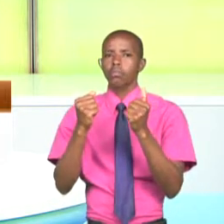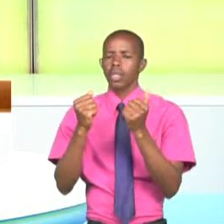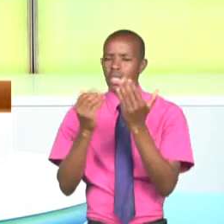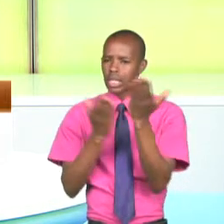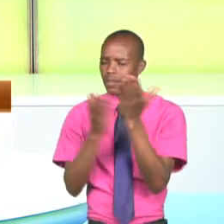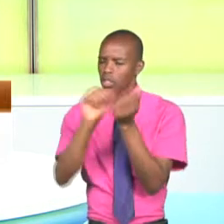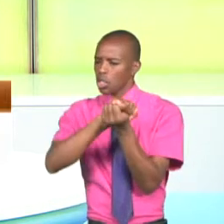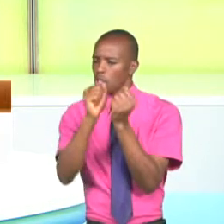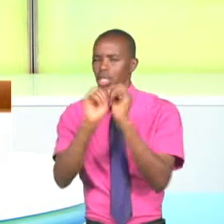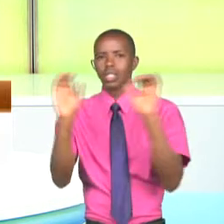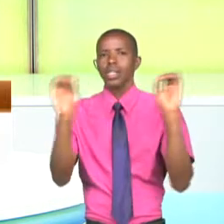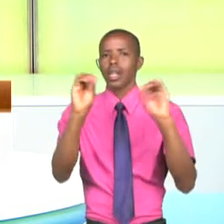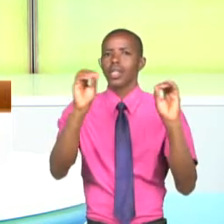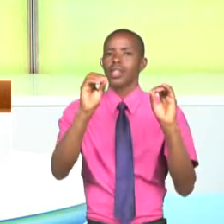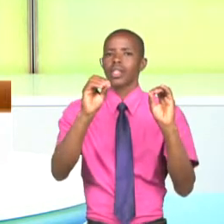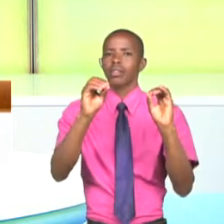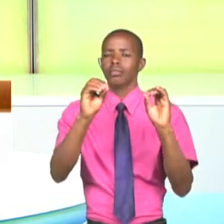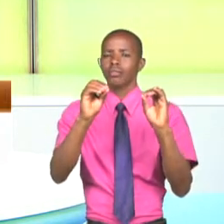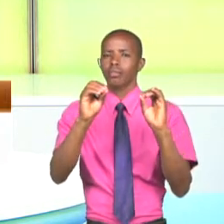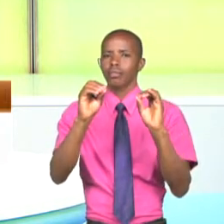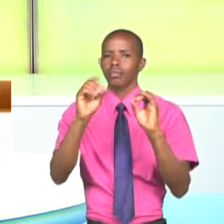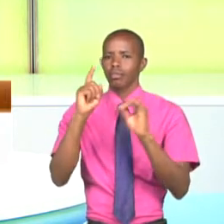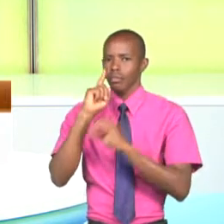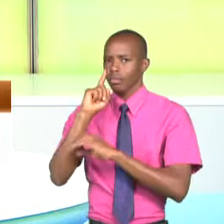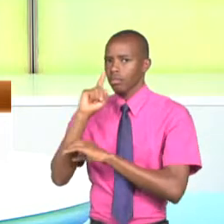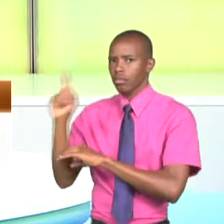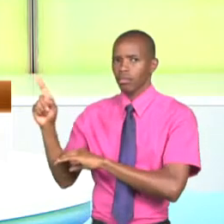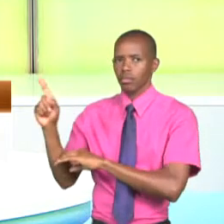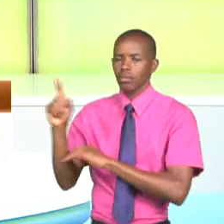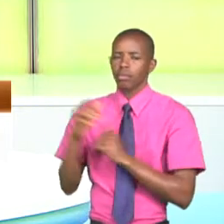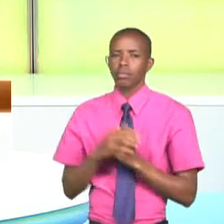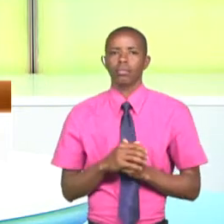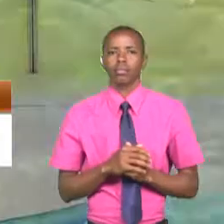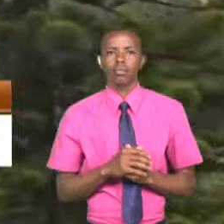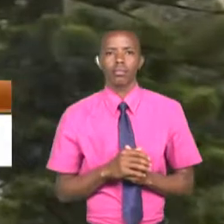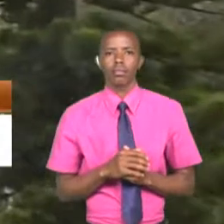marekebisho kwenye ripoti hiyo. Daniel Kariuki basi anaarifu zaidi.